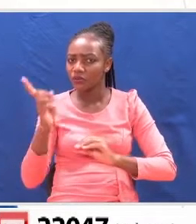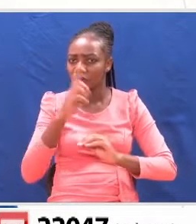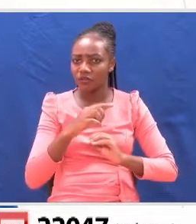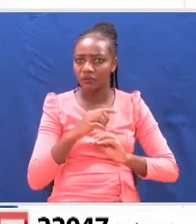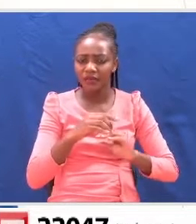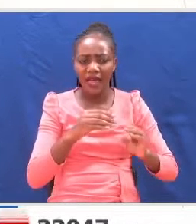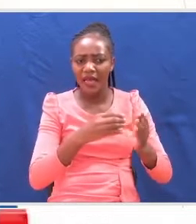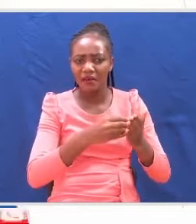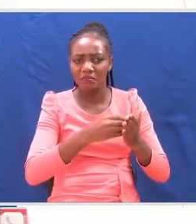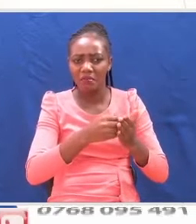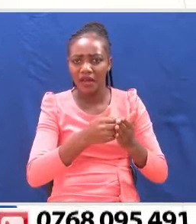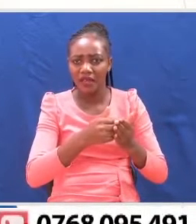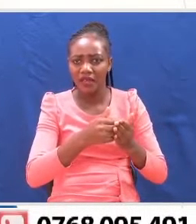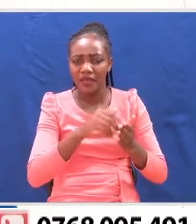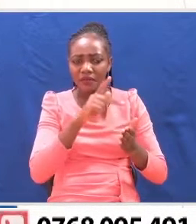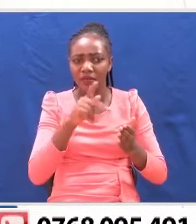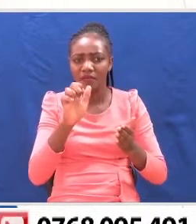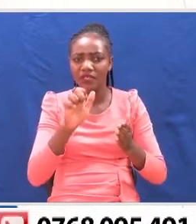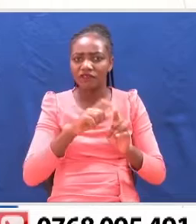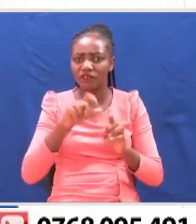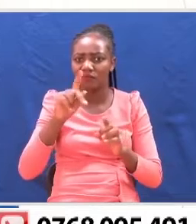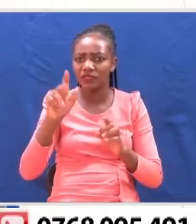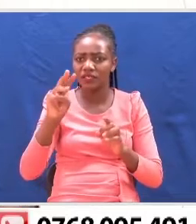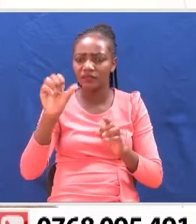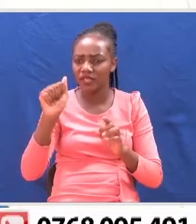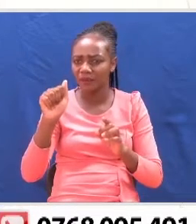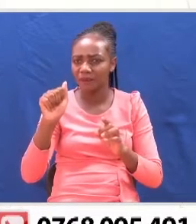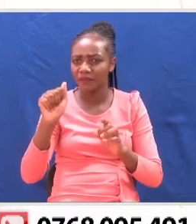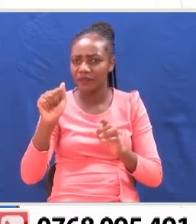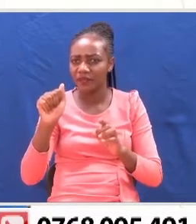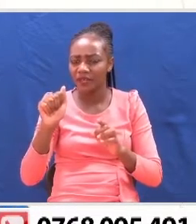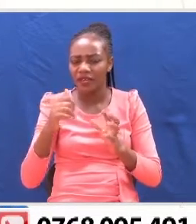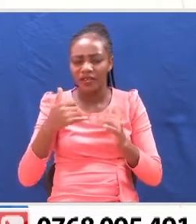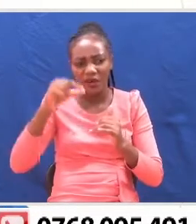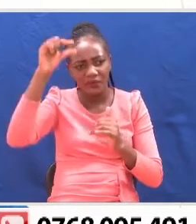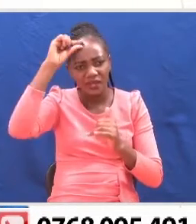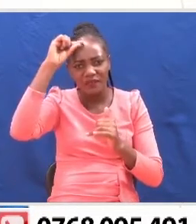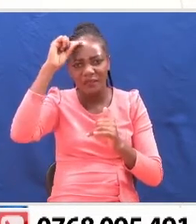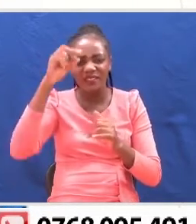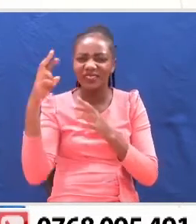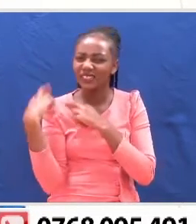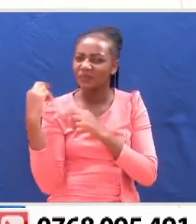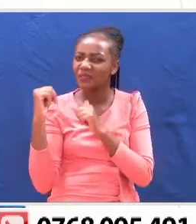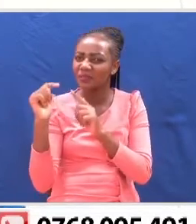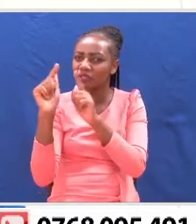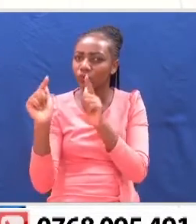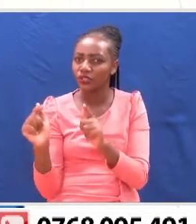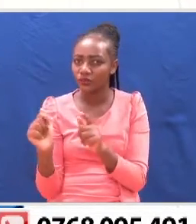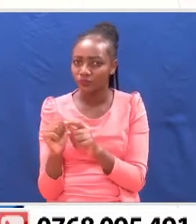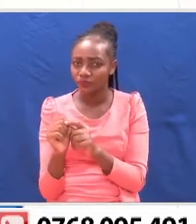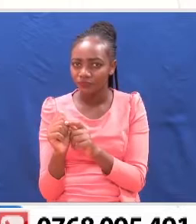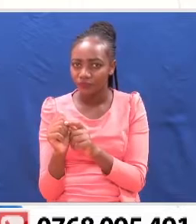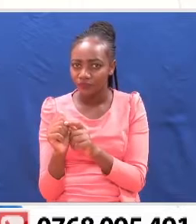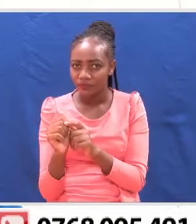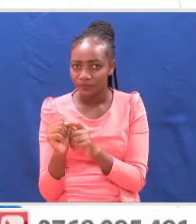kujikinga na corona kutoka pale KEMSA. Je, serikali imeliangazia hili swala kikamilifu? Unajua swala hilo ukiniuliza